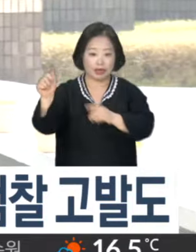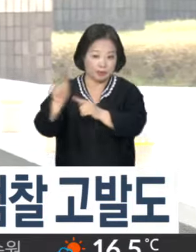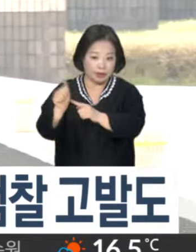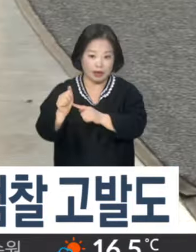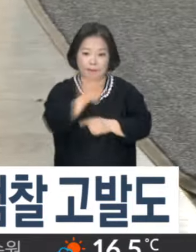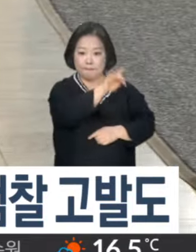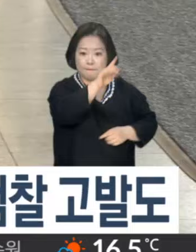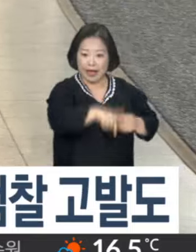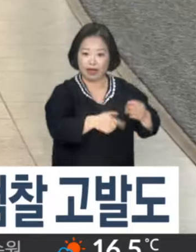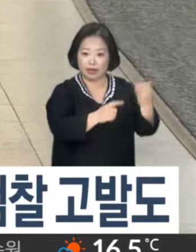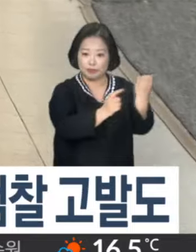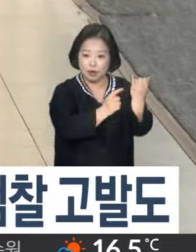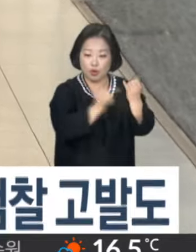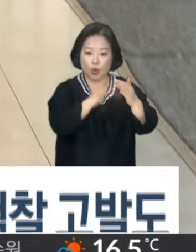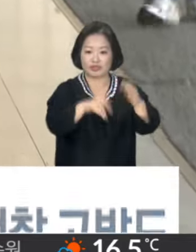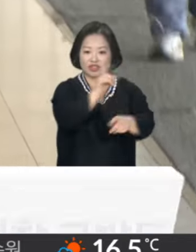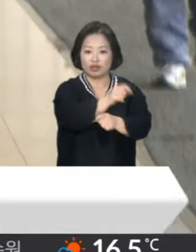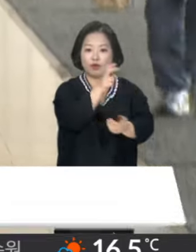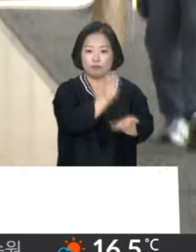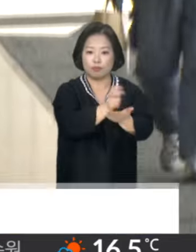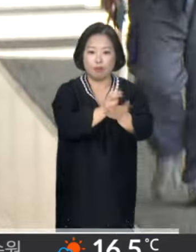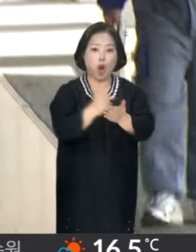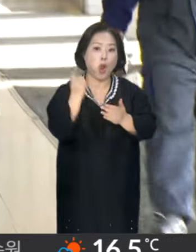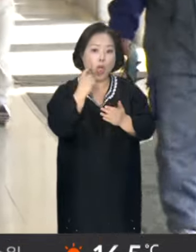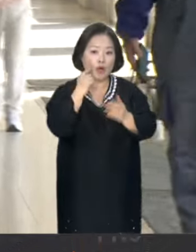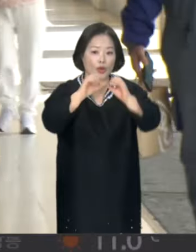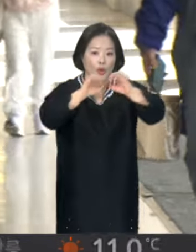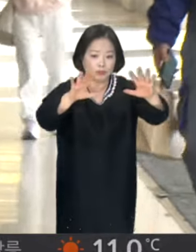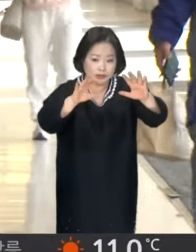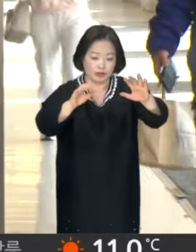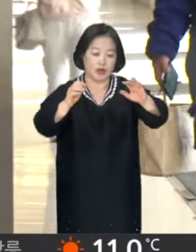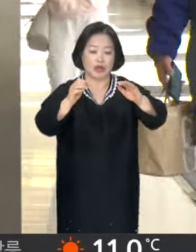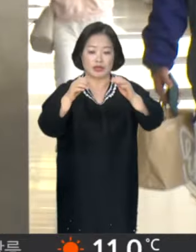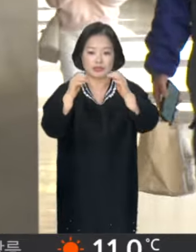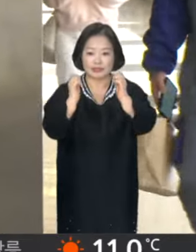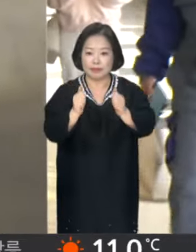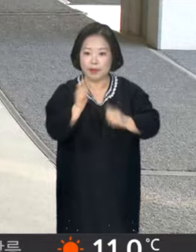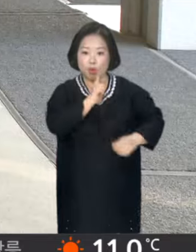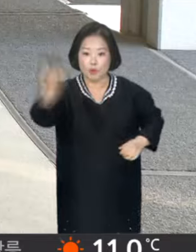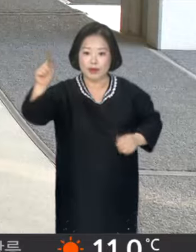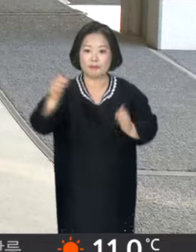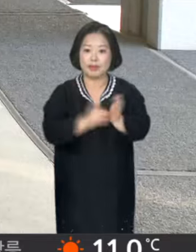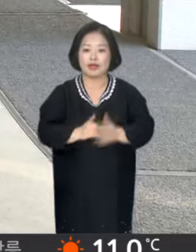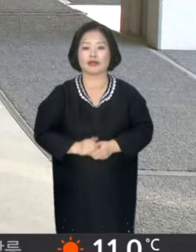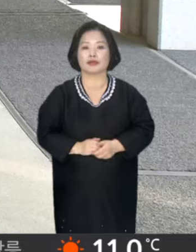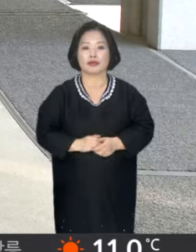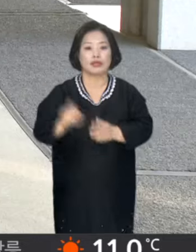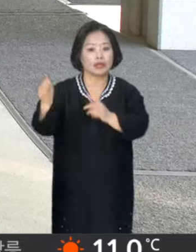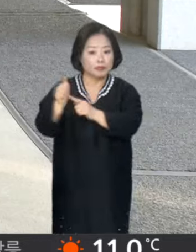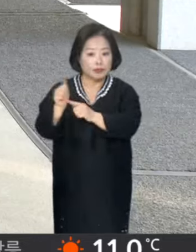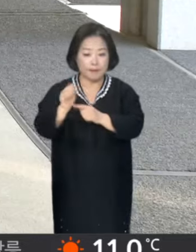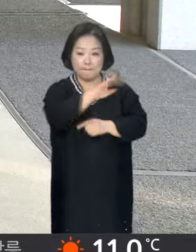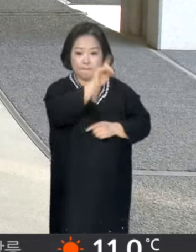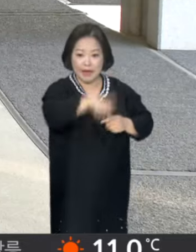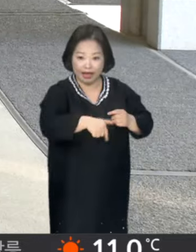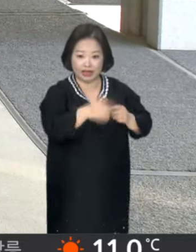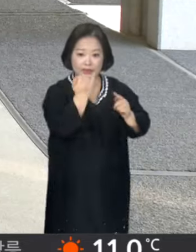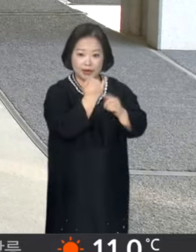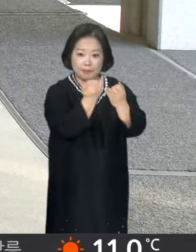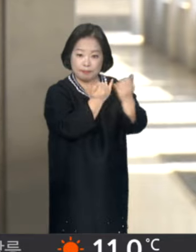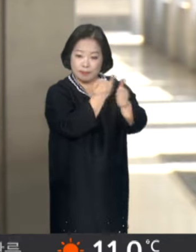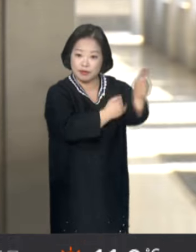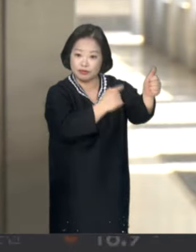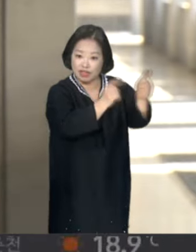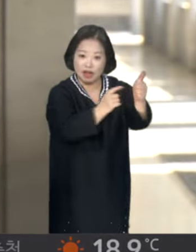후보에 대해 공직선거법상 허위사실 공포 혐의 고발장을 제출했습니다. 이 의원은 박 후보 배우자가